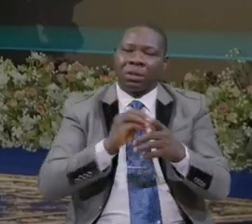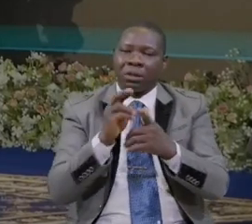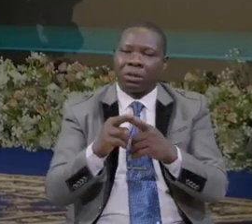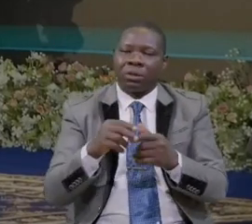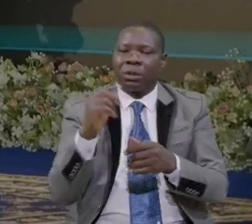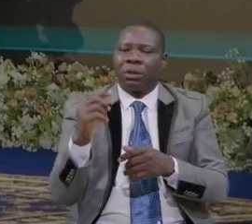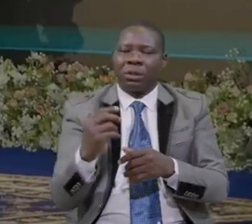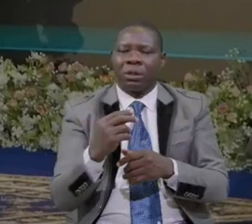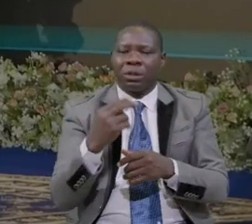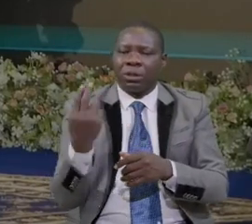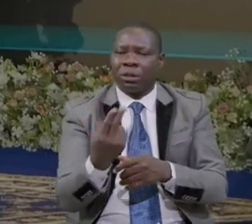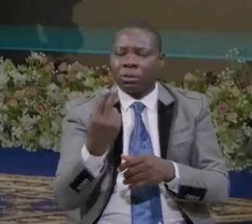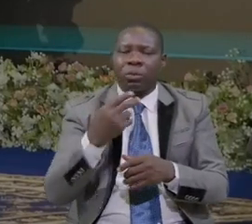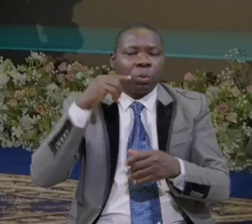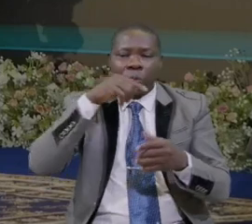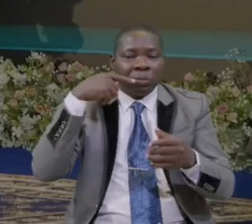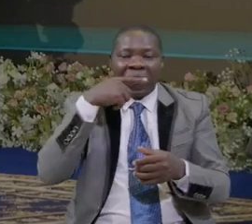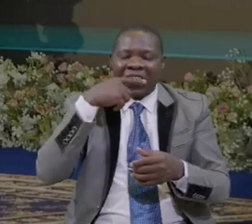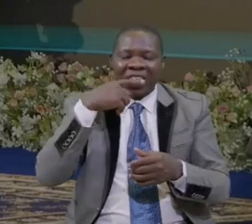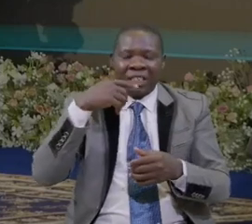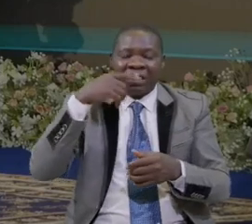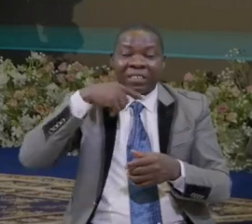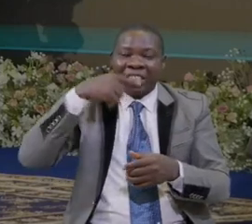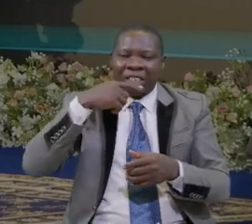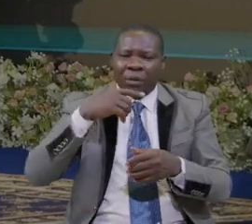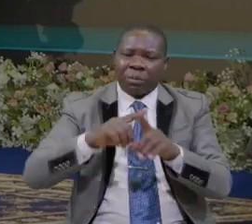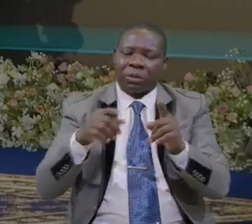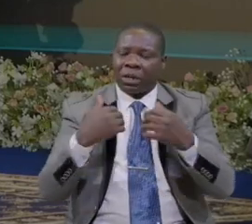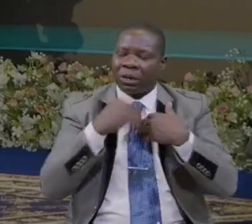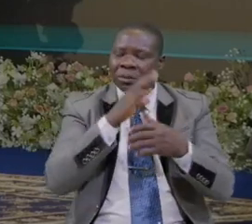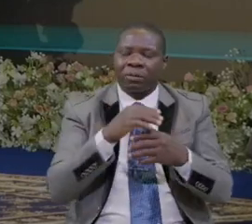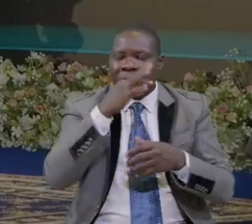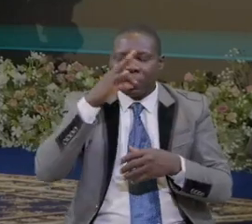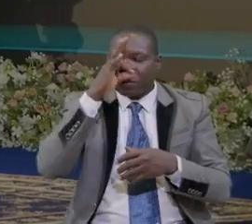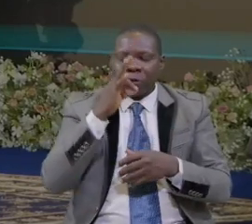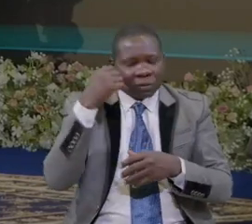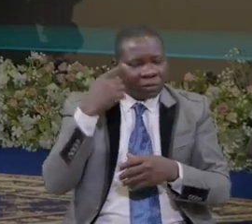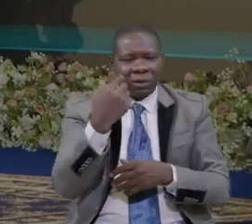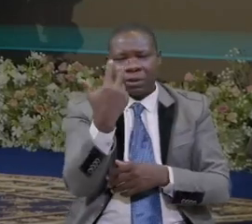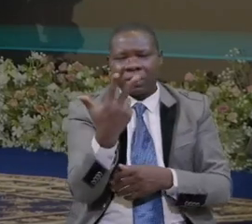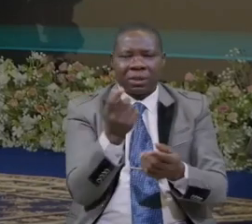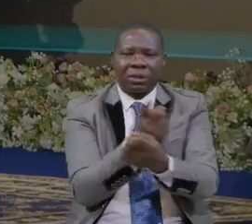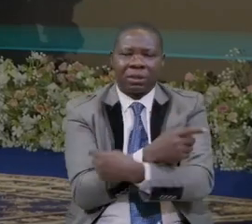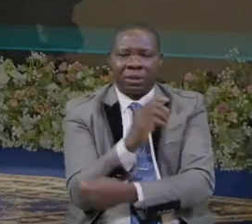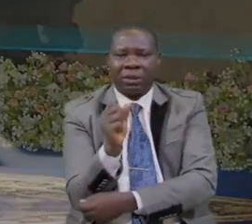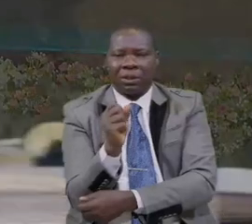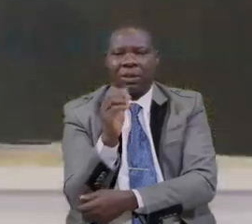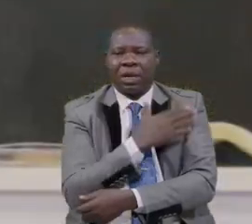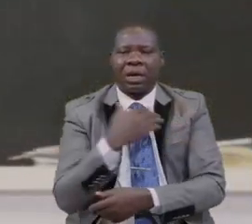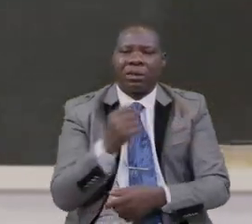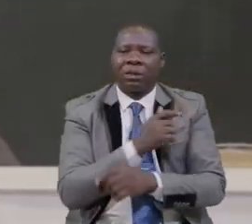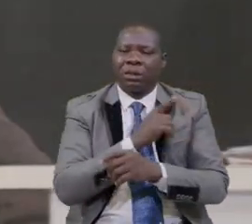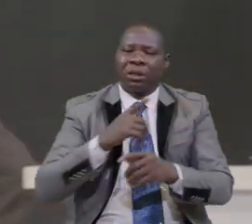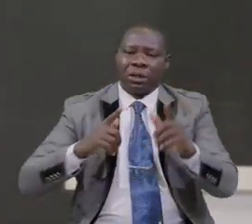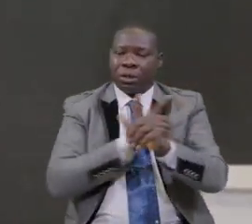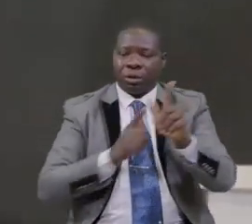il s'est pas encore brossé, qu'il a jeûné pendant 3 jours. Et le Seigneur lui a dit